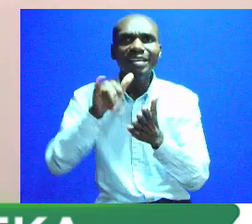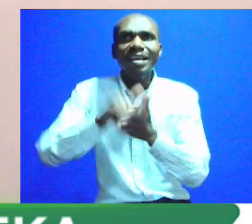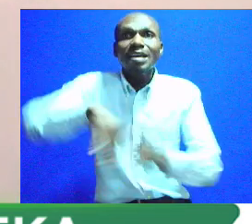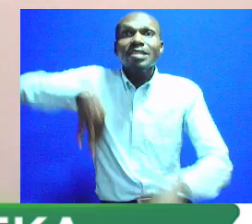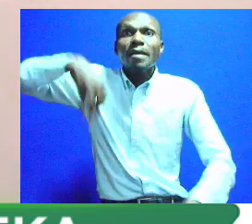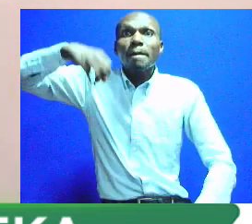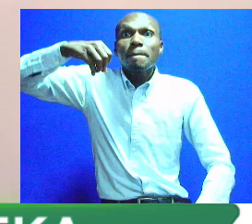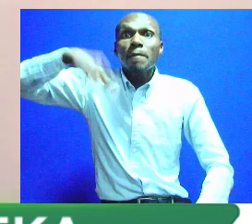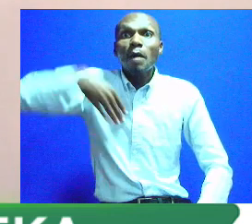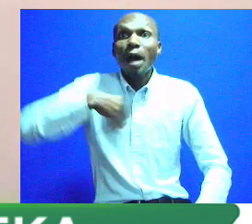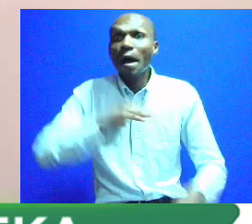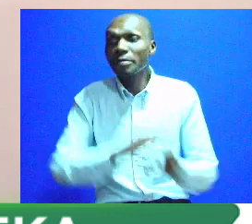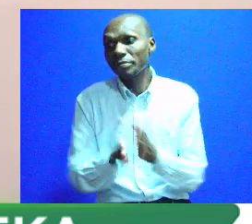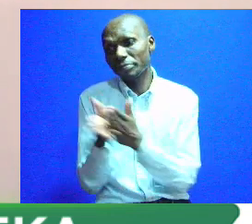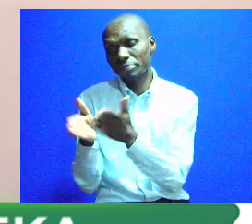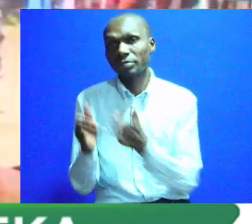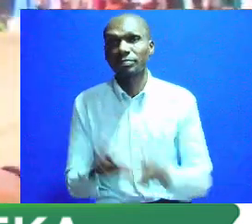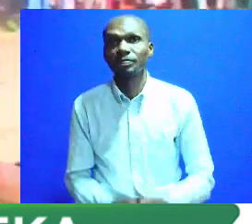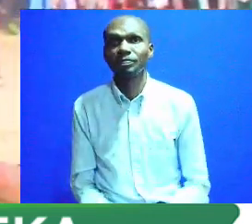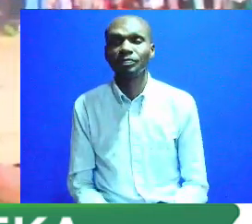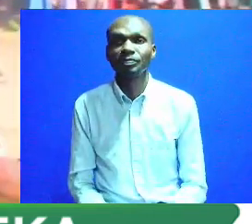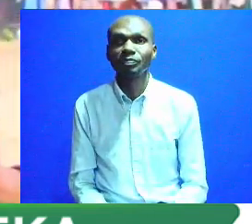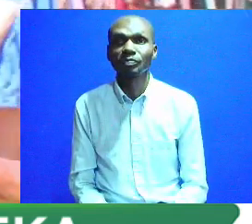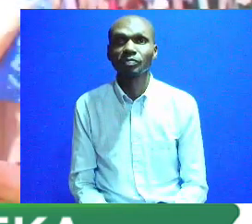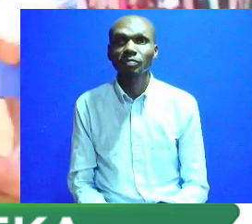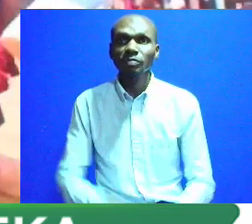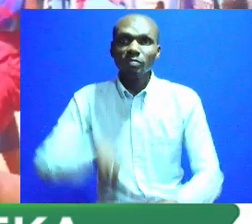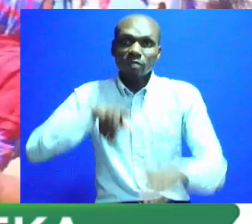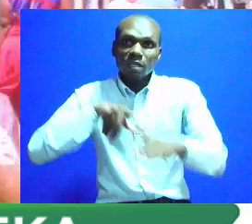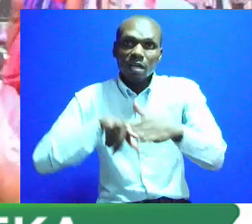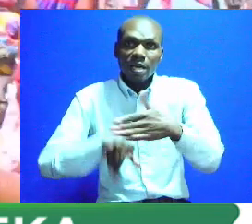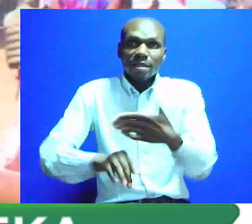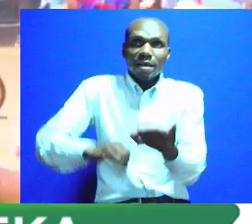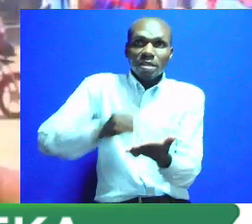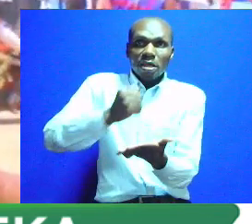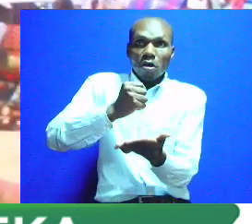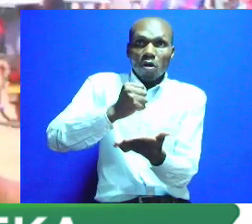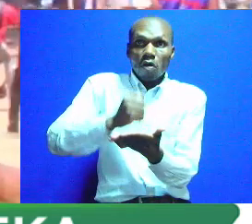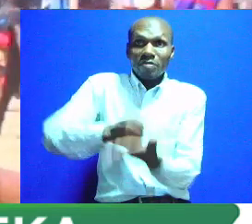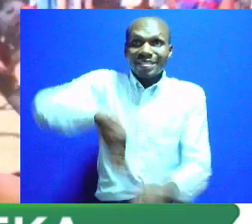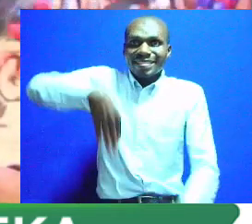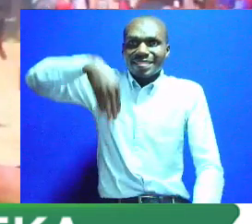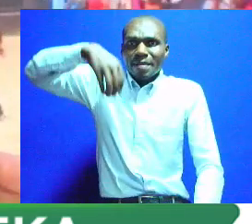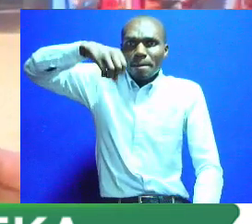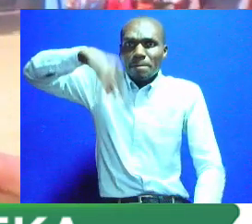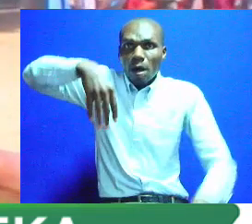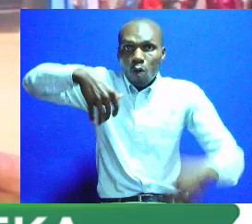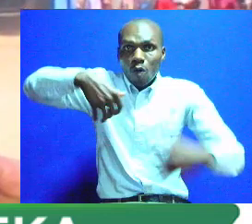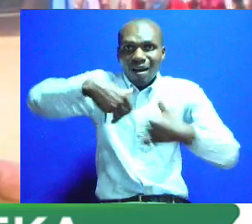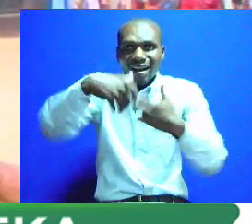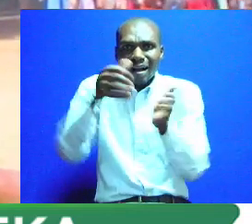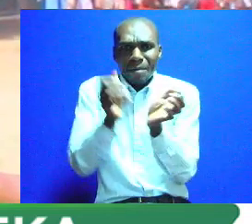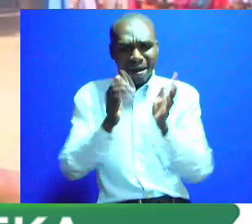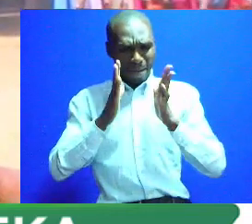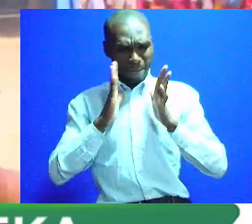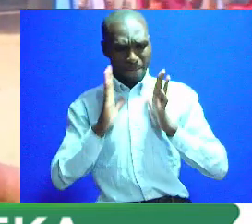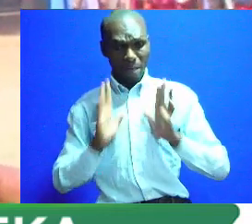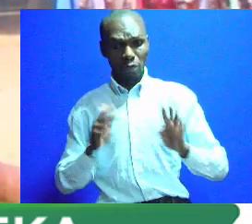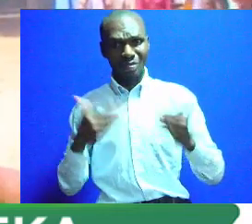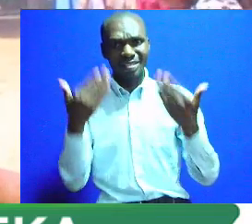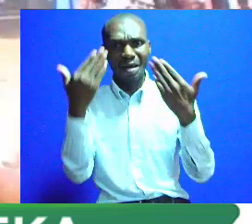kubutoka ase chinsemo ao ao Achire chovisi chia Kenya Power because abantu baito babere musunteme sama